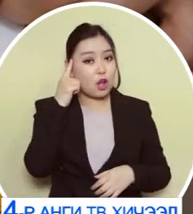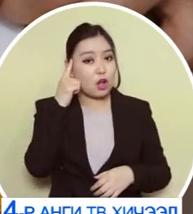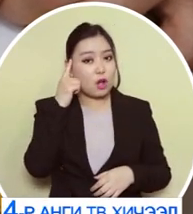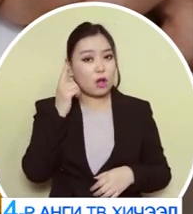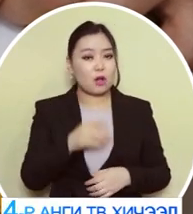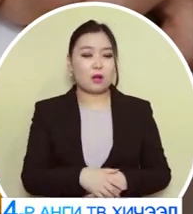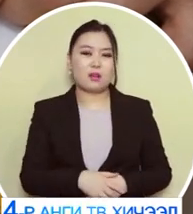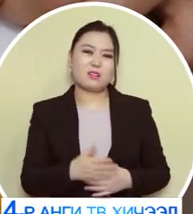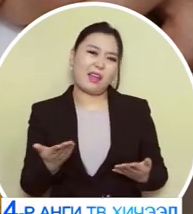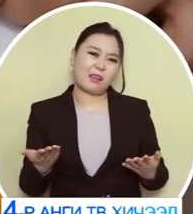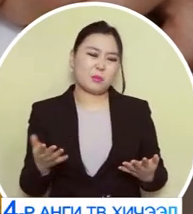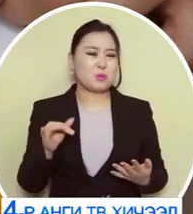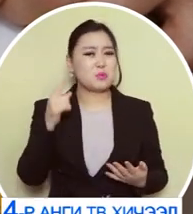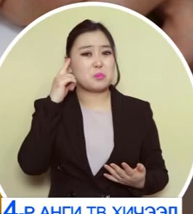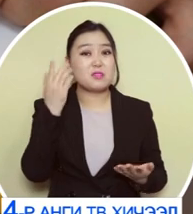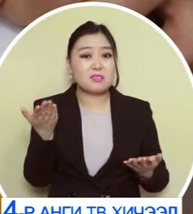болжамым.